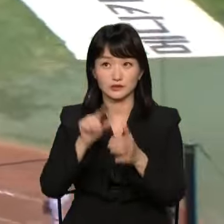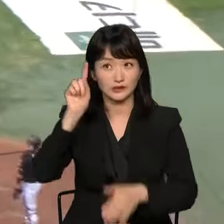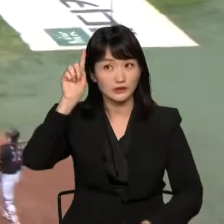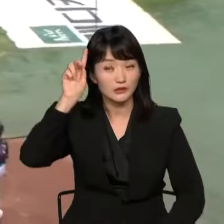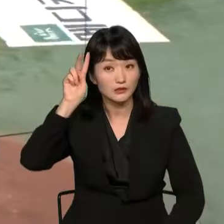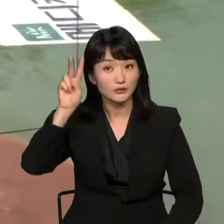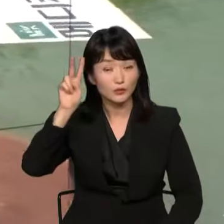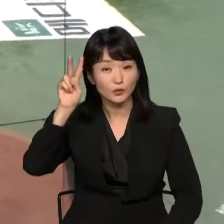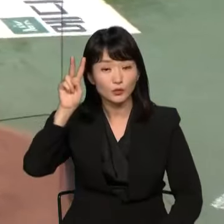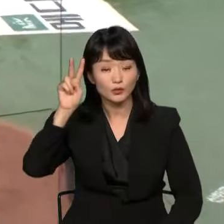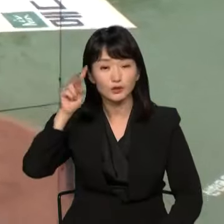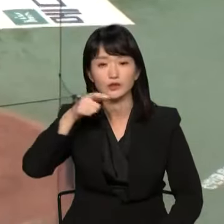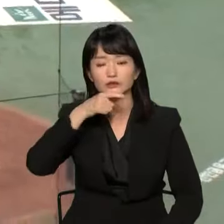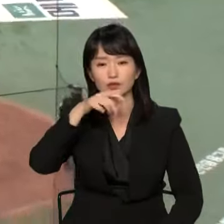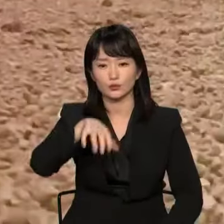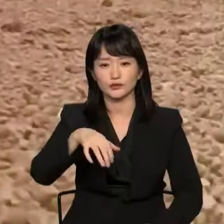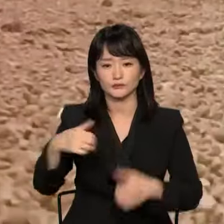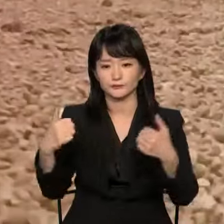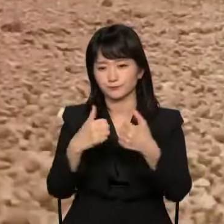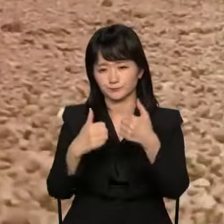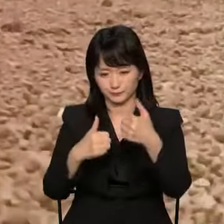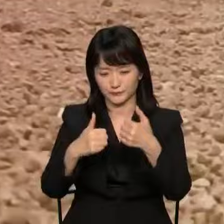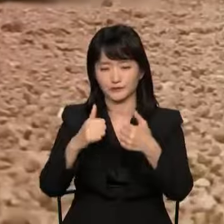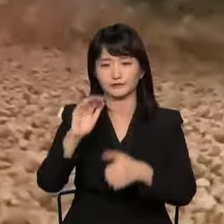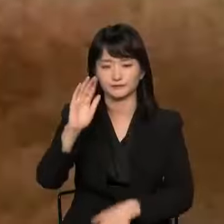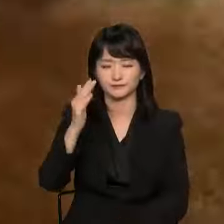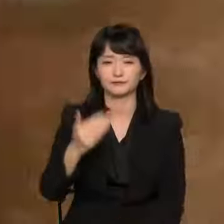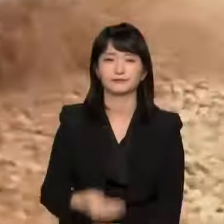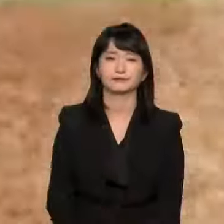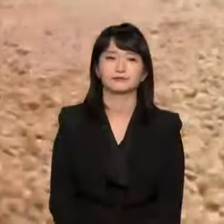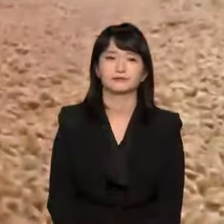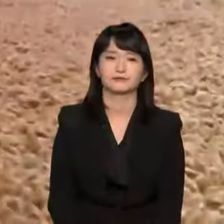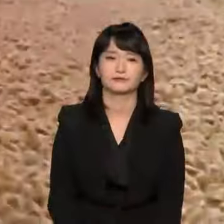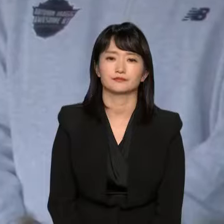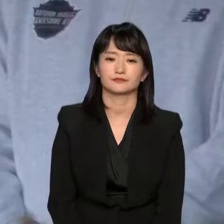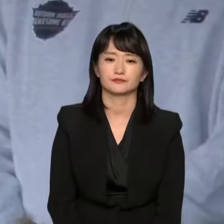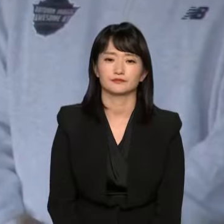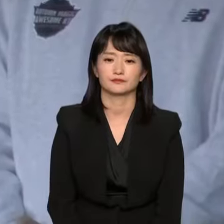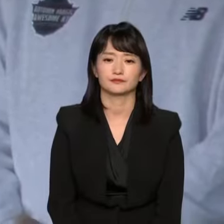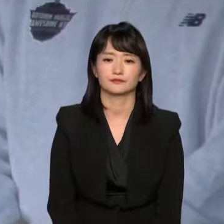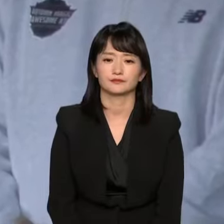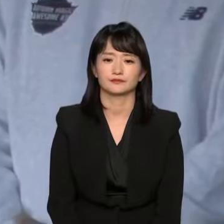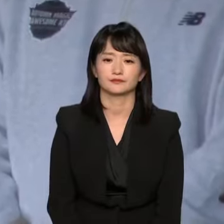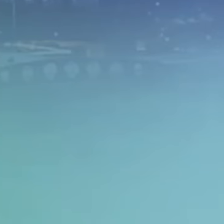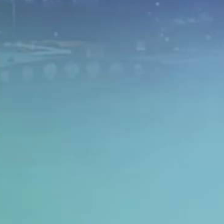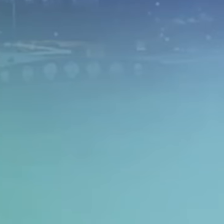KT의 홈구장인 수원에서 열립니다. JTBC 오선민입니다.